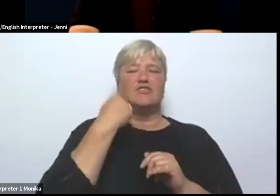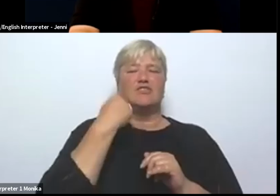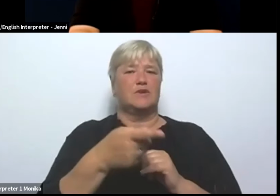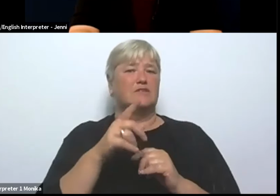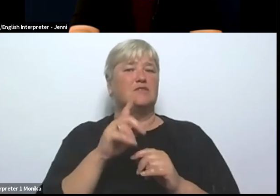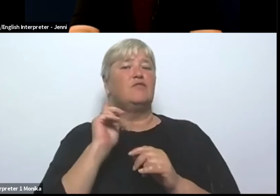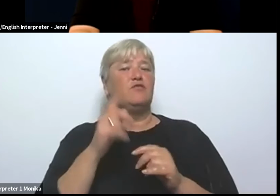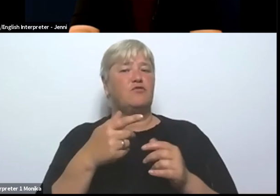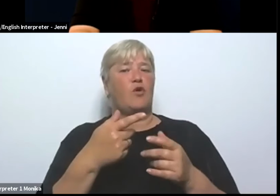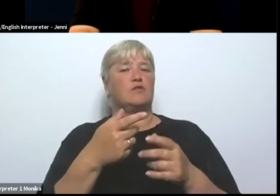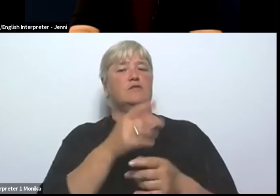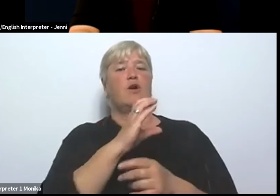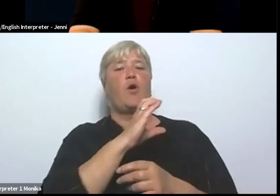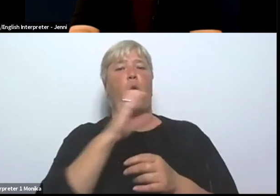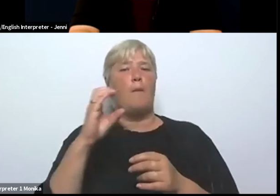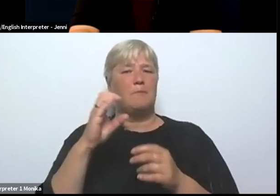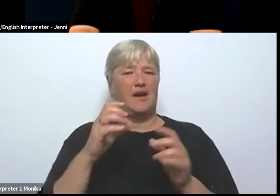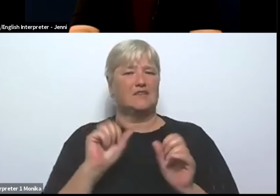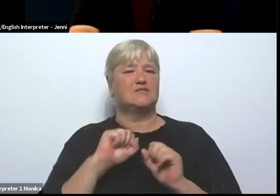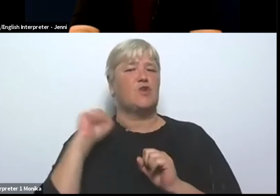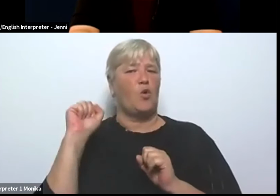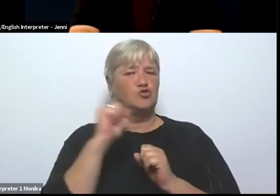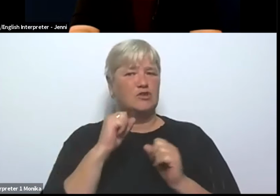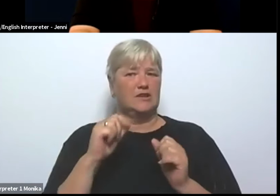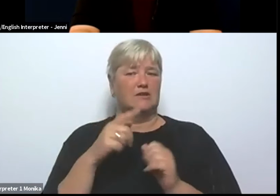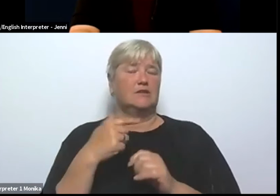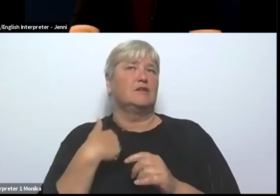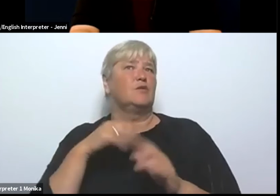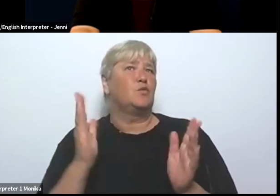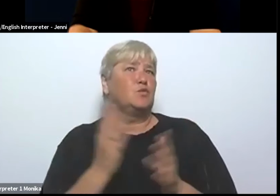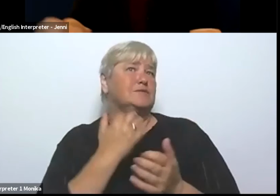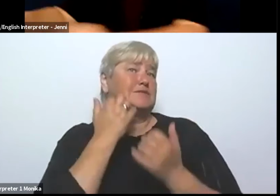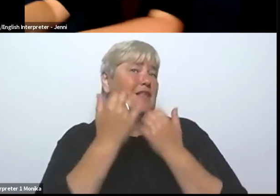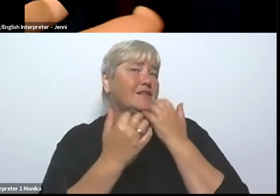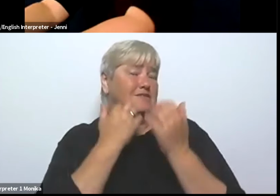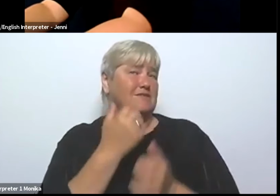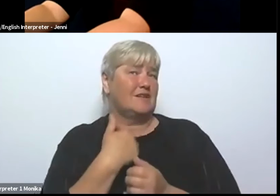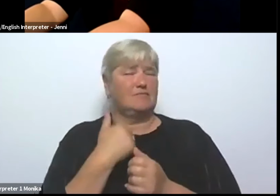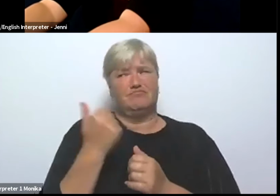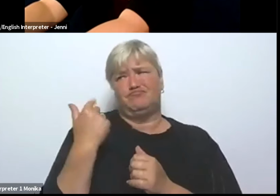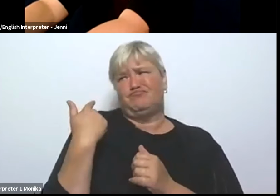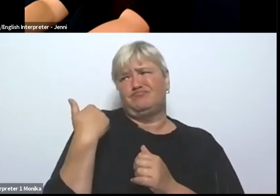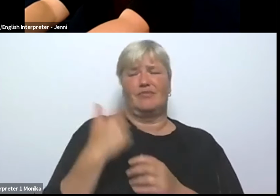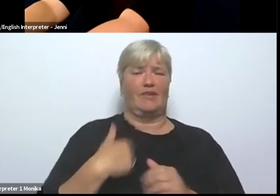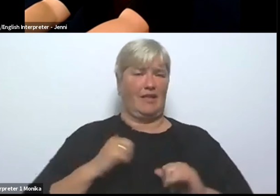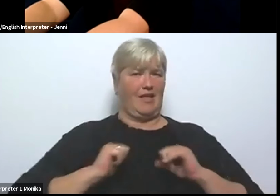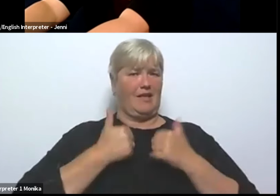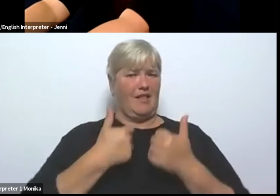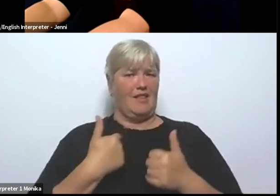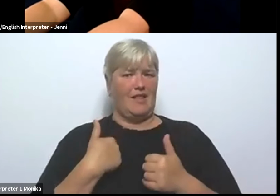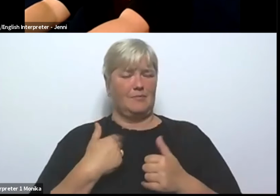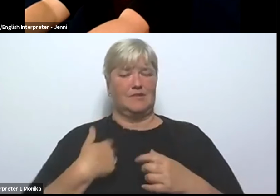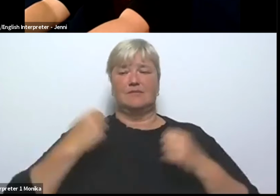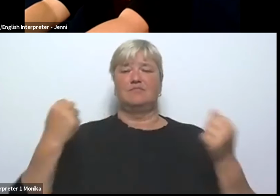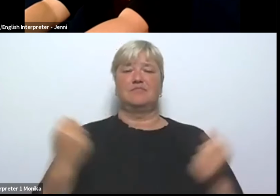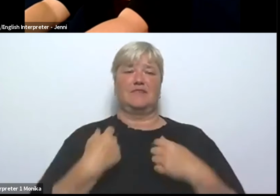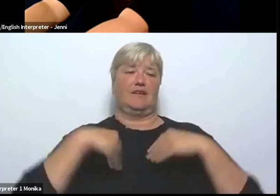gesprochen hast, möchte ich dich einfach nur eine kurze kleine Story teilen, die ich vor ein paar Wochen erlebt habe. Da habe ich ein Training